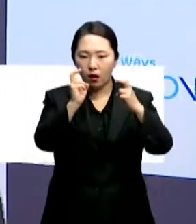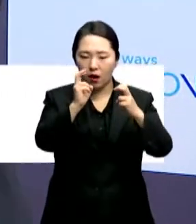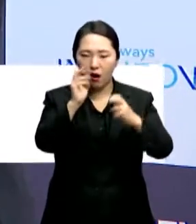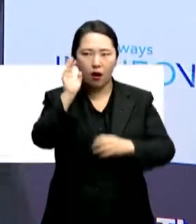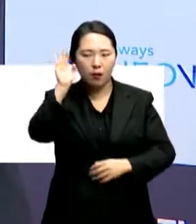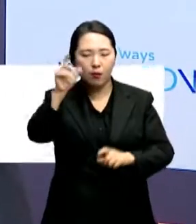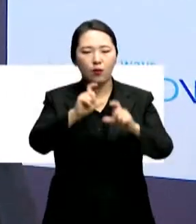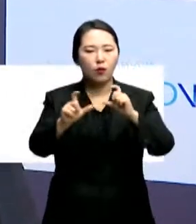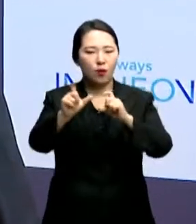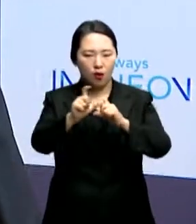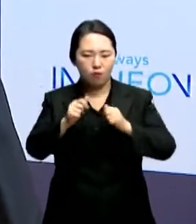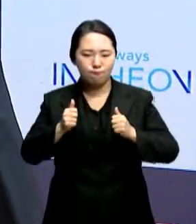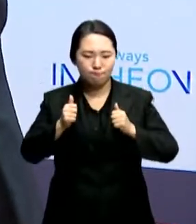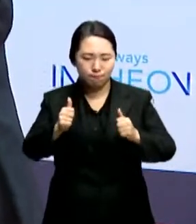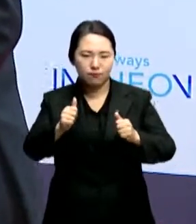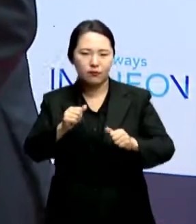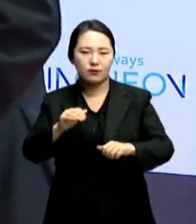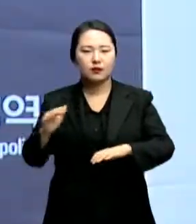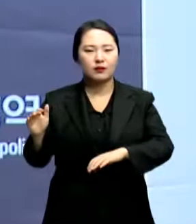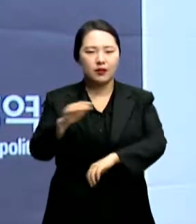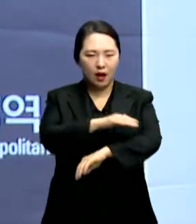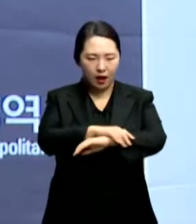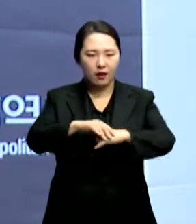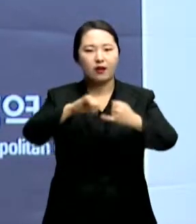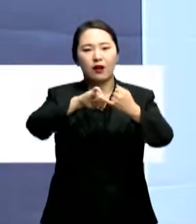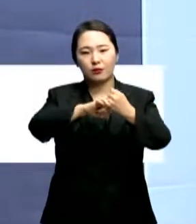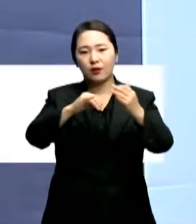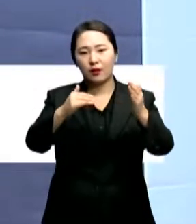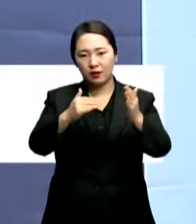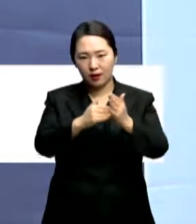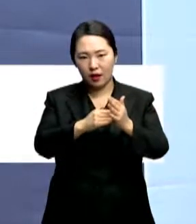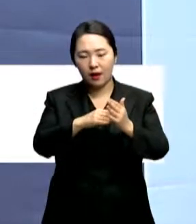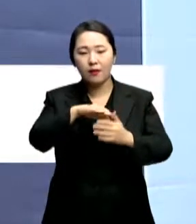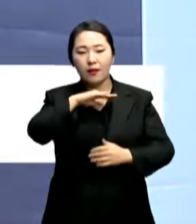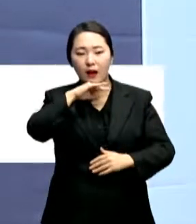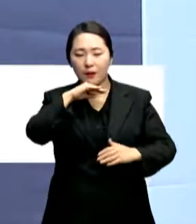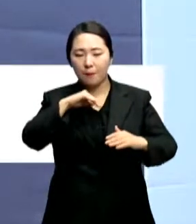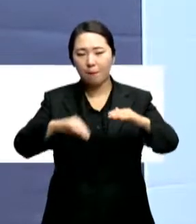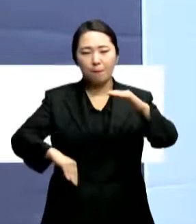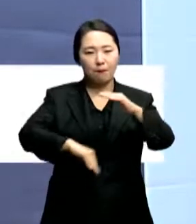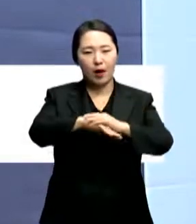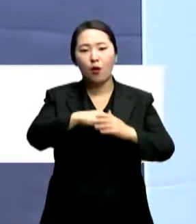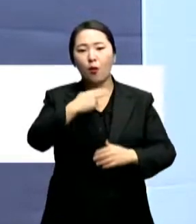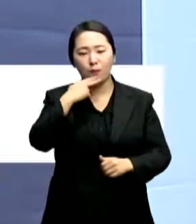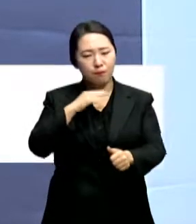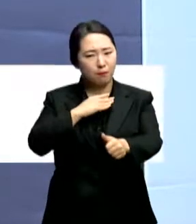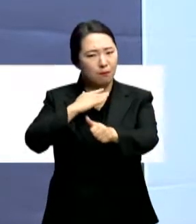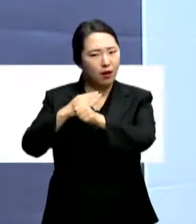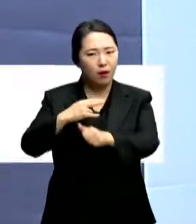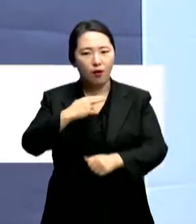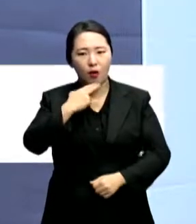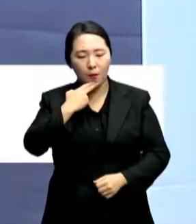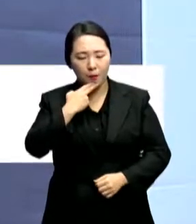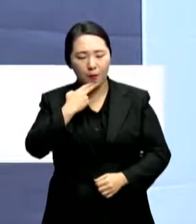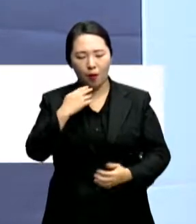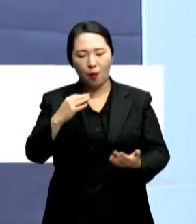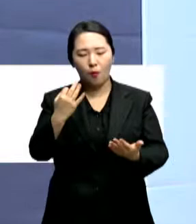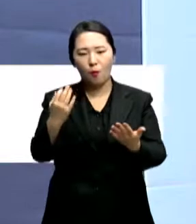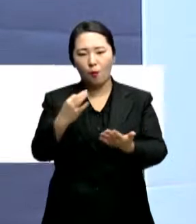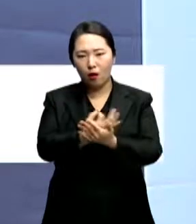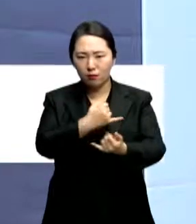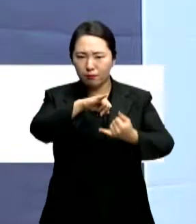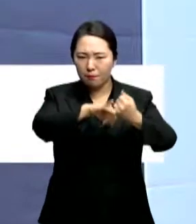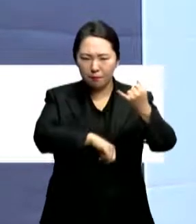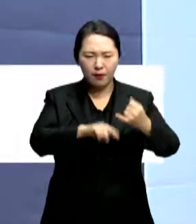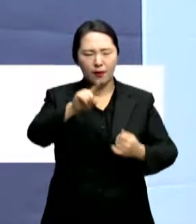도약을 다짐했습니다. 또 저희는 정년이 없고 해고가 없고 채임을 한 번도 한